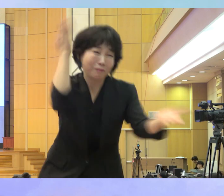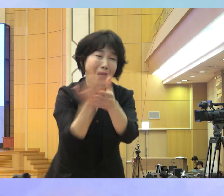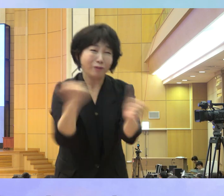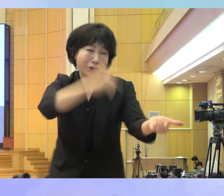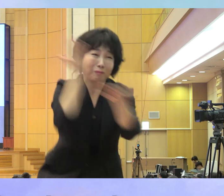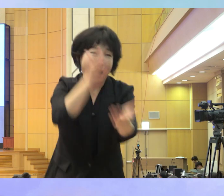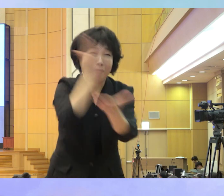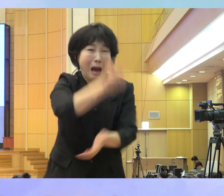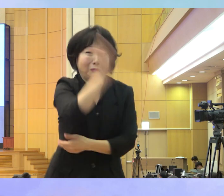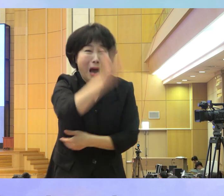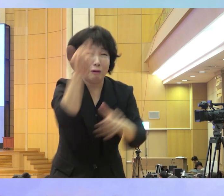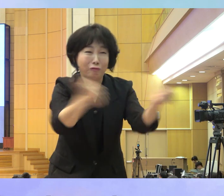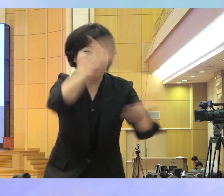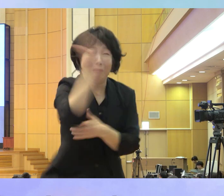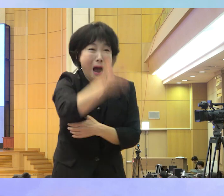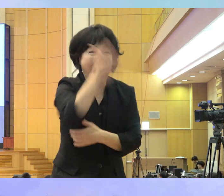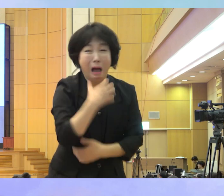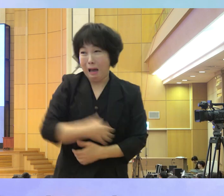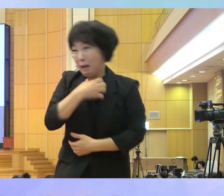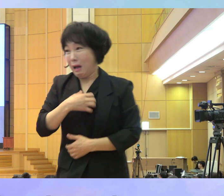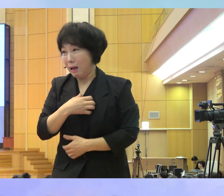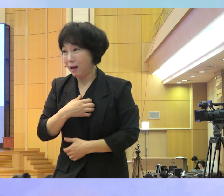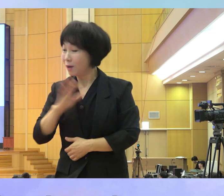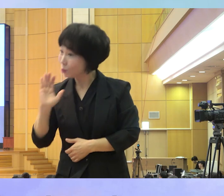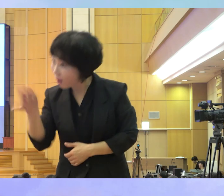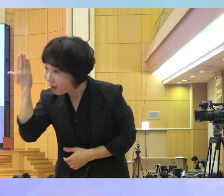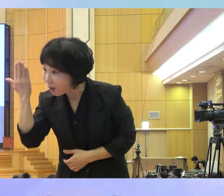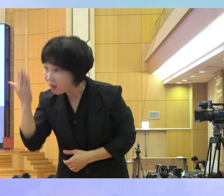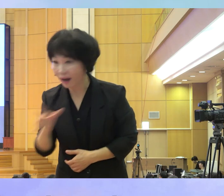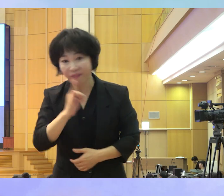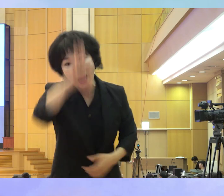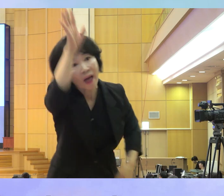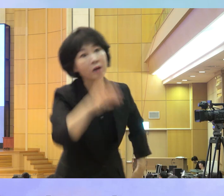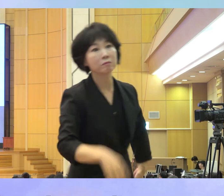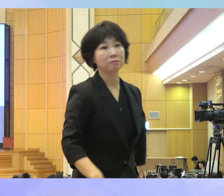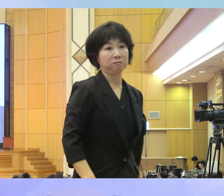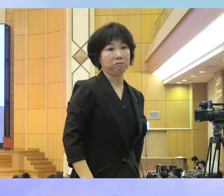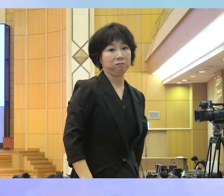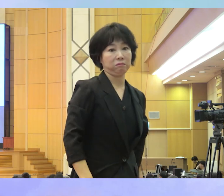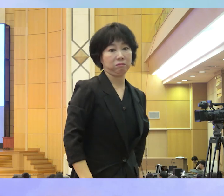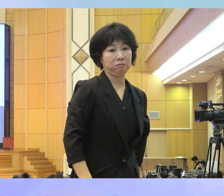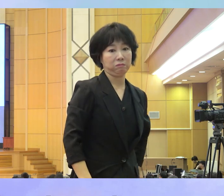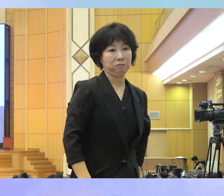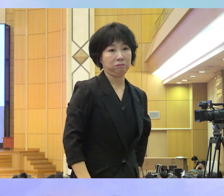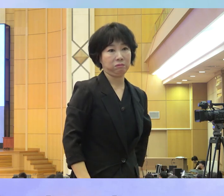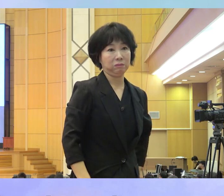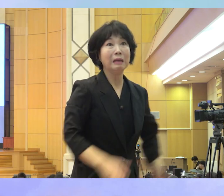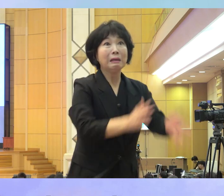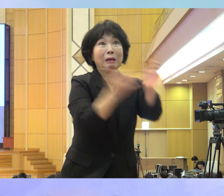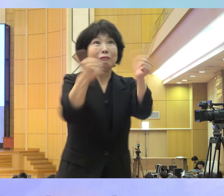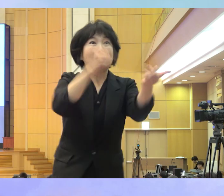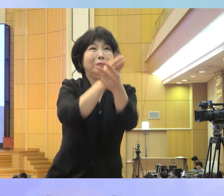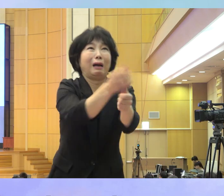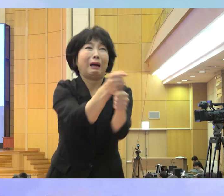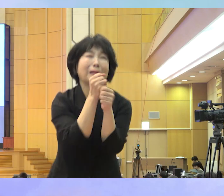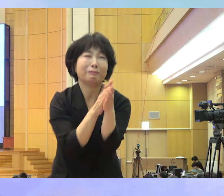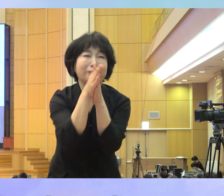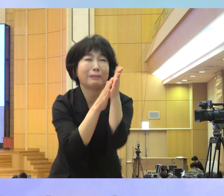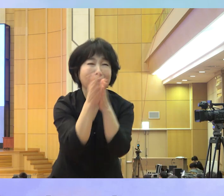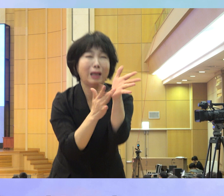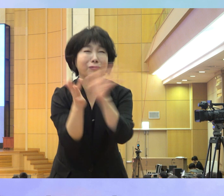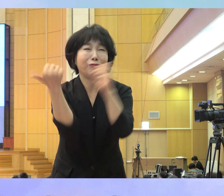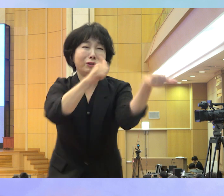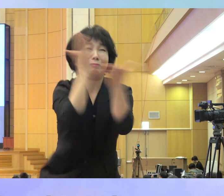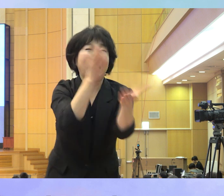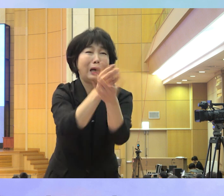이런 문제가 다가오면 쓰겠습니까? 안 됩니다 하고 막 근심하고 말리고 그랬던 거예요. 그랬더니 베드로가 그런 말